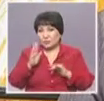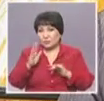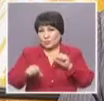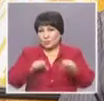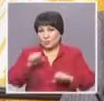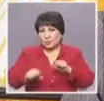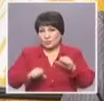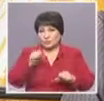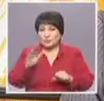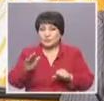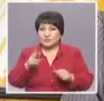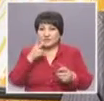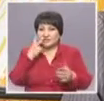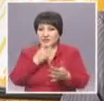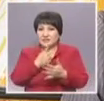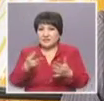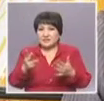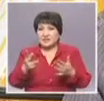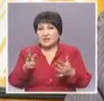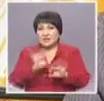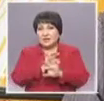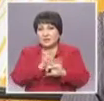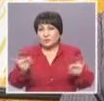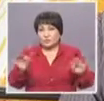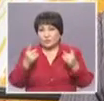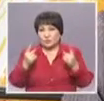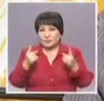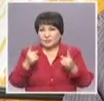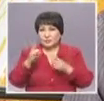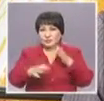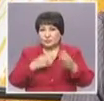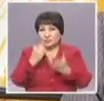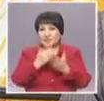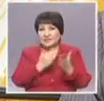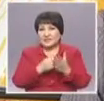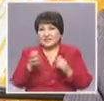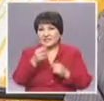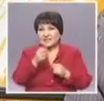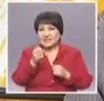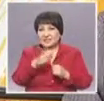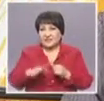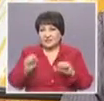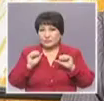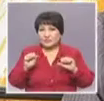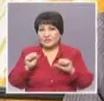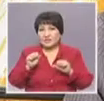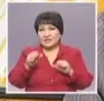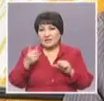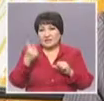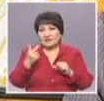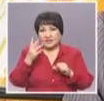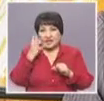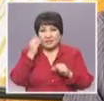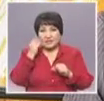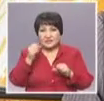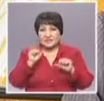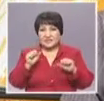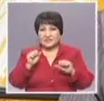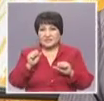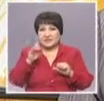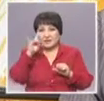транслировать крупный международный канал Евроспорт, а также два республиканских канала Алматы и Каспорт. Я помню